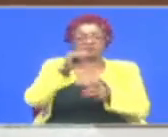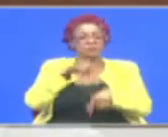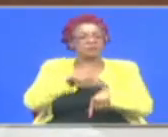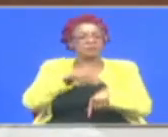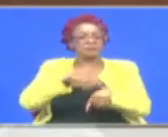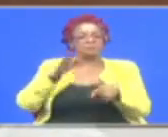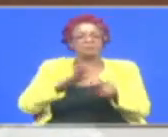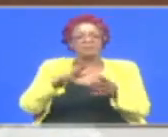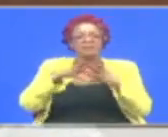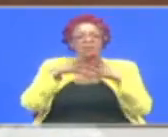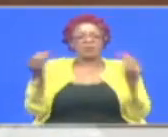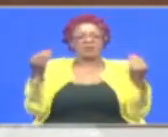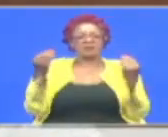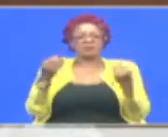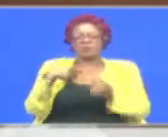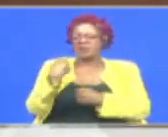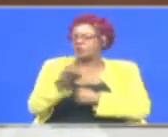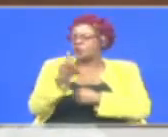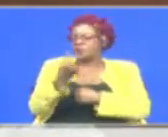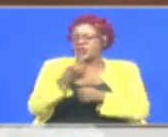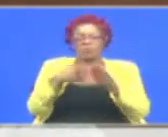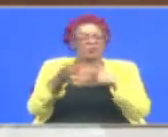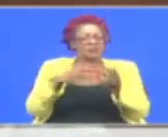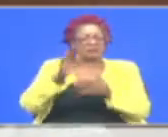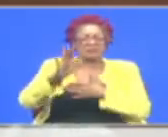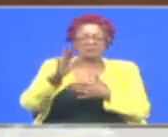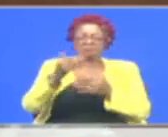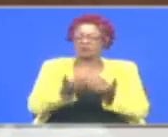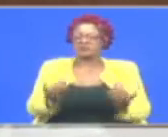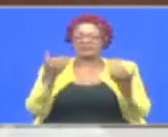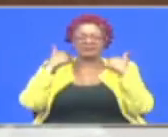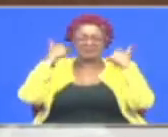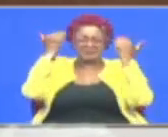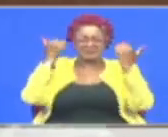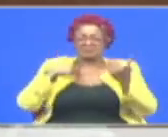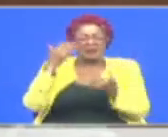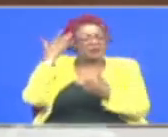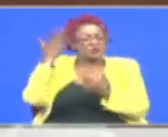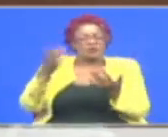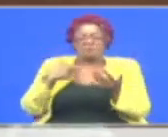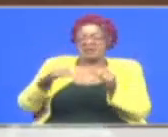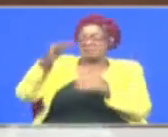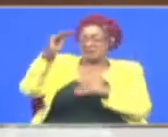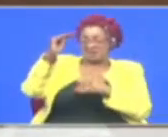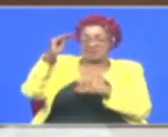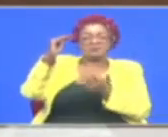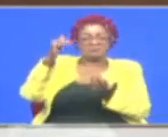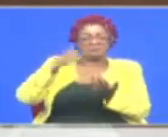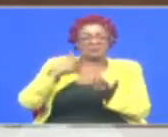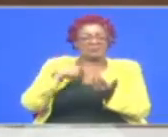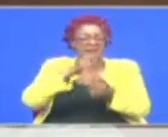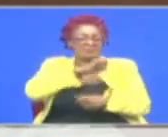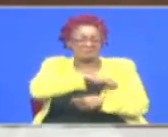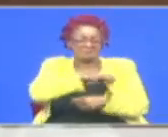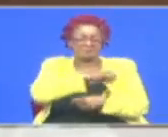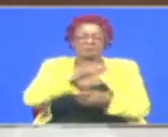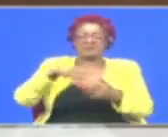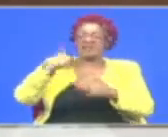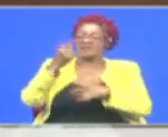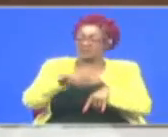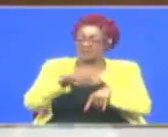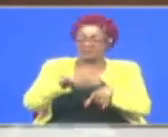hii nyumba iko too lonely bila yeye, watoto wako na stress. Hata mimi nashindwa, mimi ndo mkubwa, mimi navumilisha kila siku